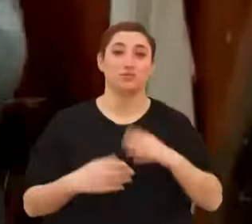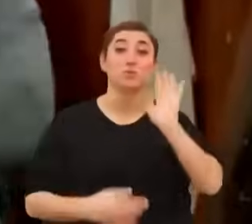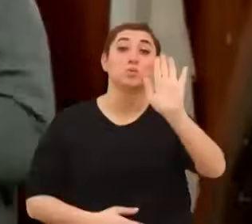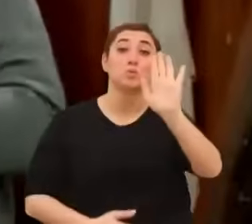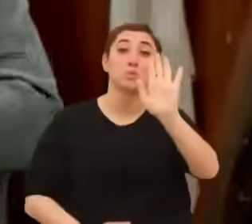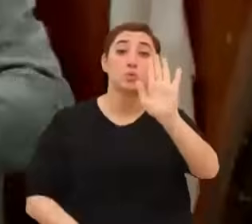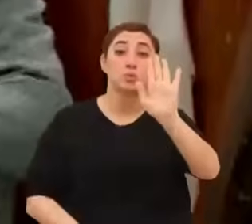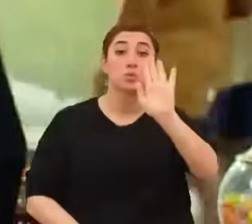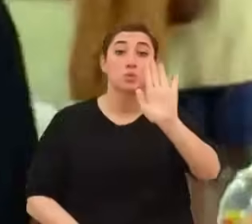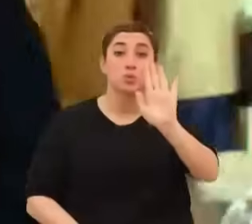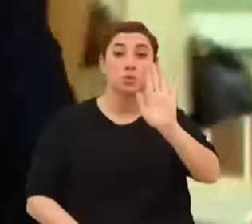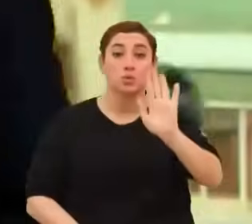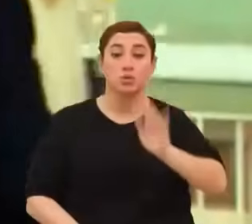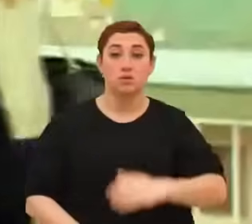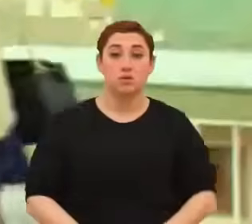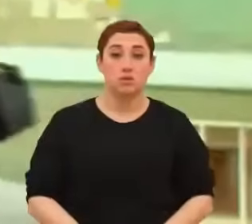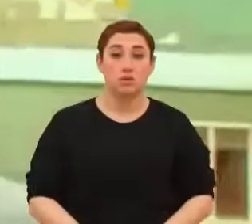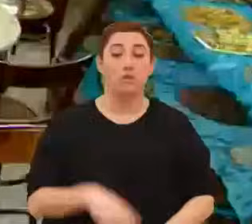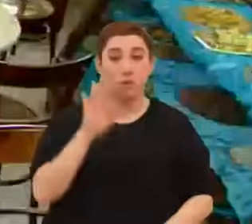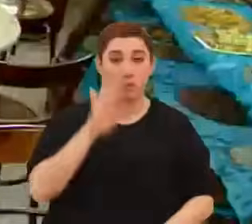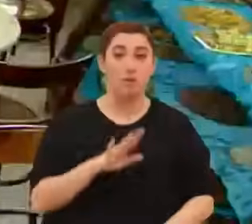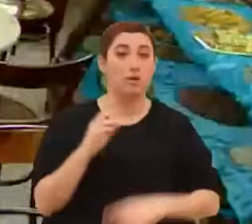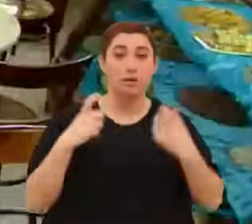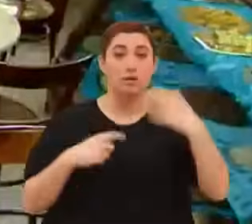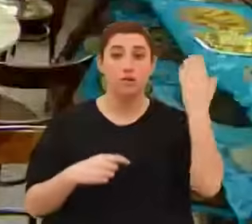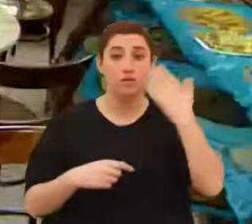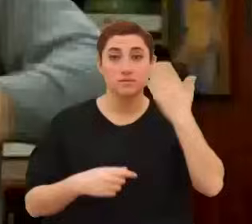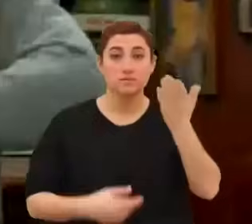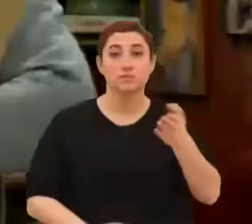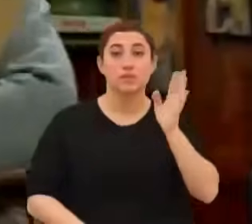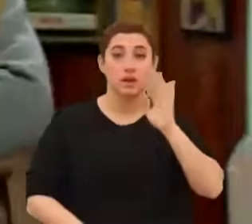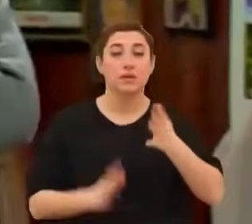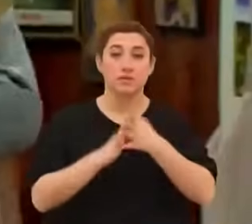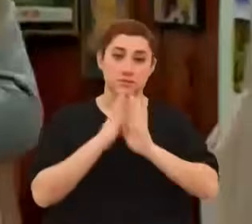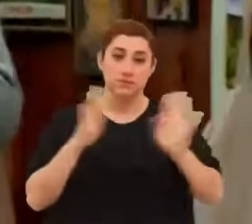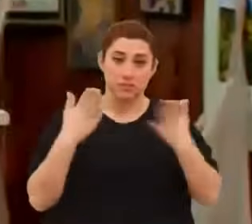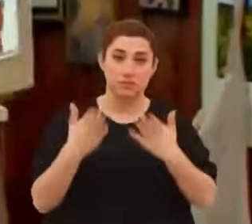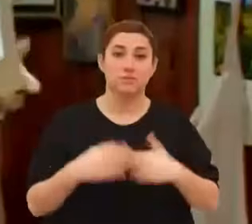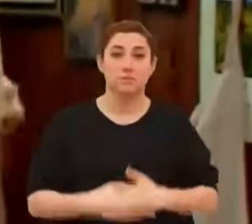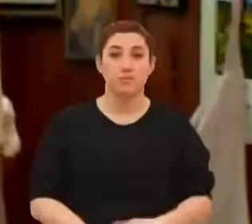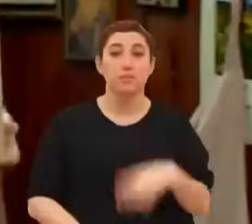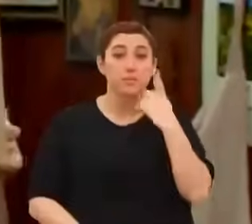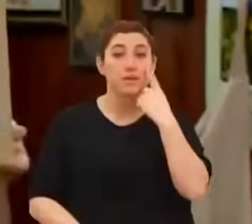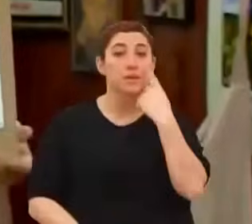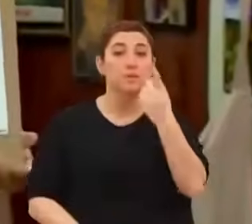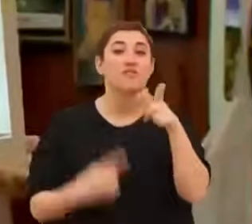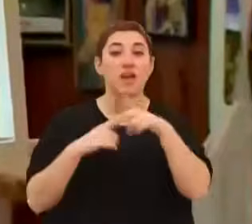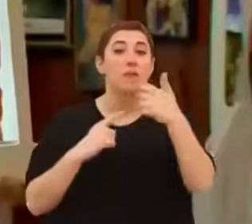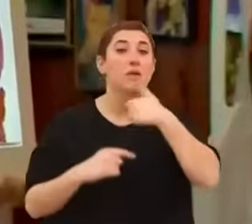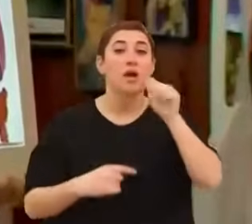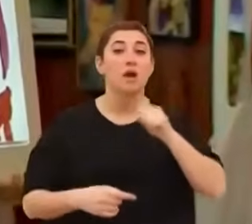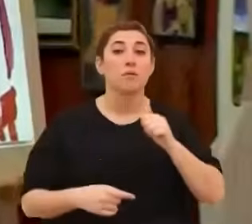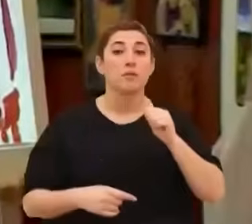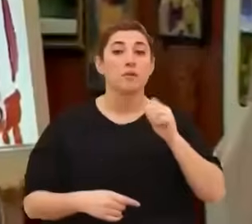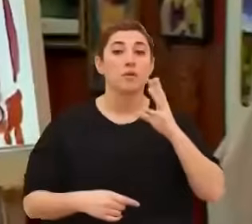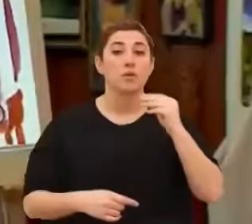Dur! Dur. Dur be ya. Mehancık nereye gidiyorsun? Hah, bitti işte. Bak bakayım Fehmi abi.